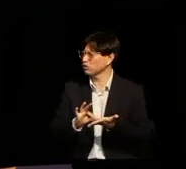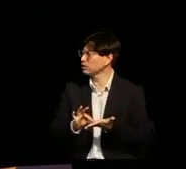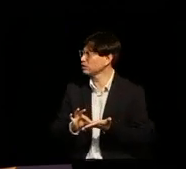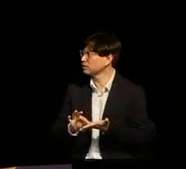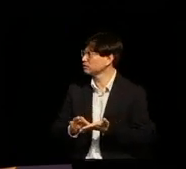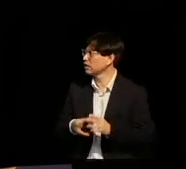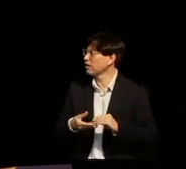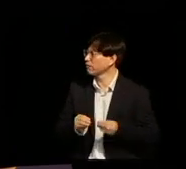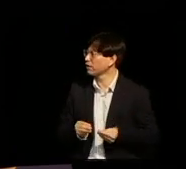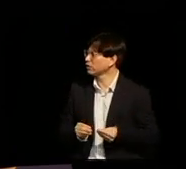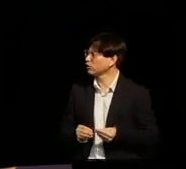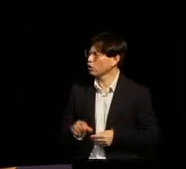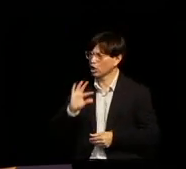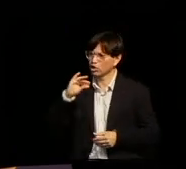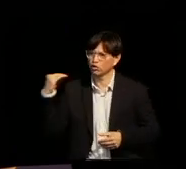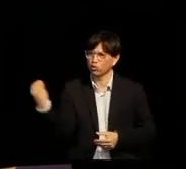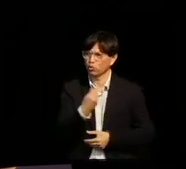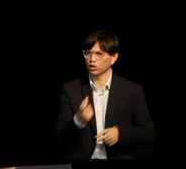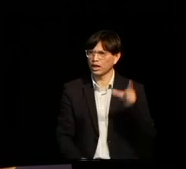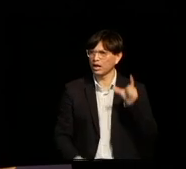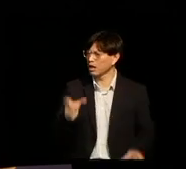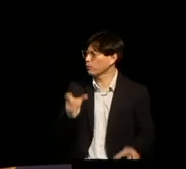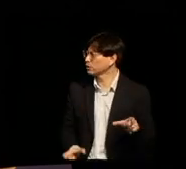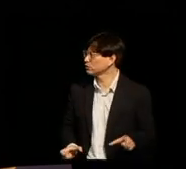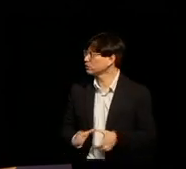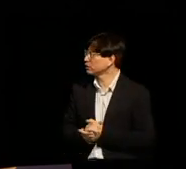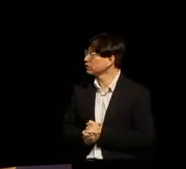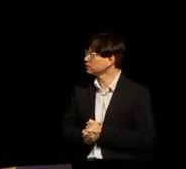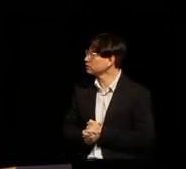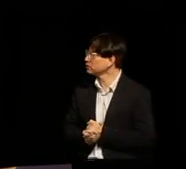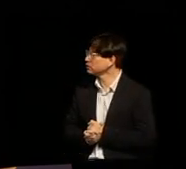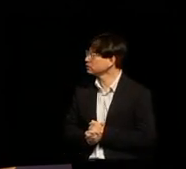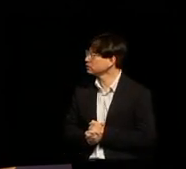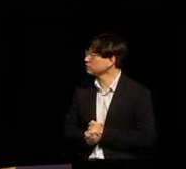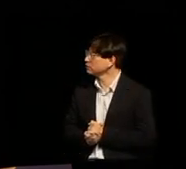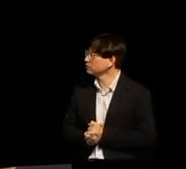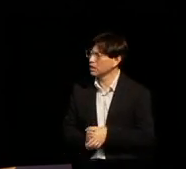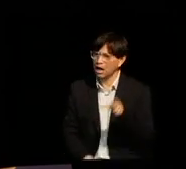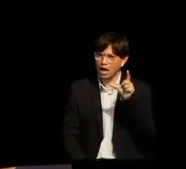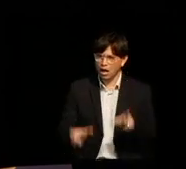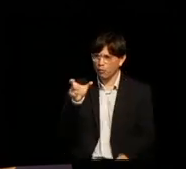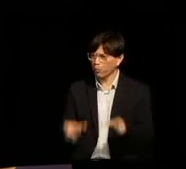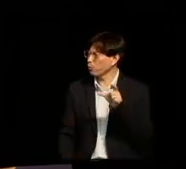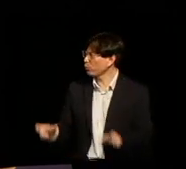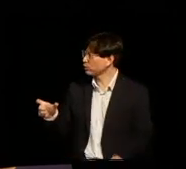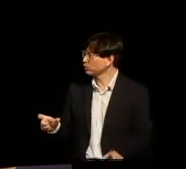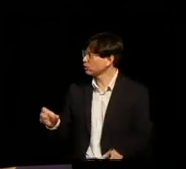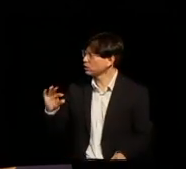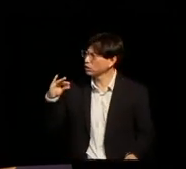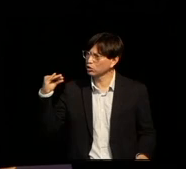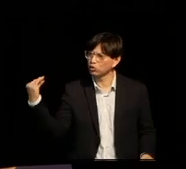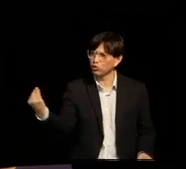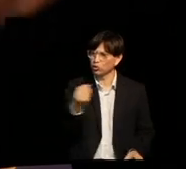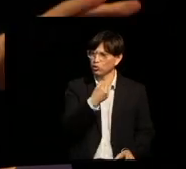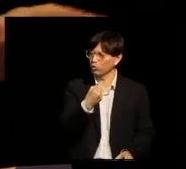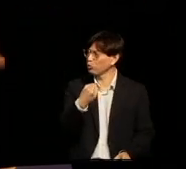il fatto che tutte le persone le persone di tutti i tipi di